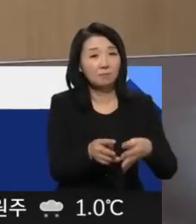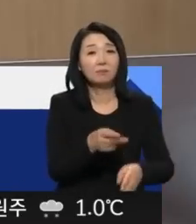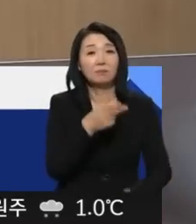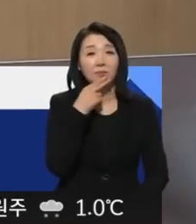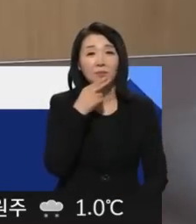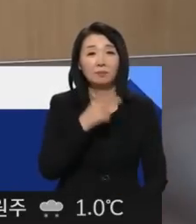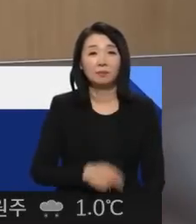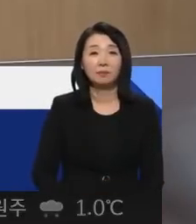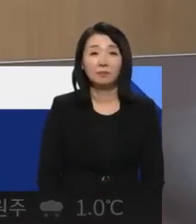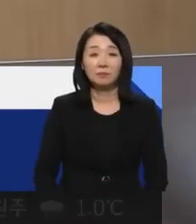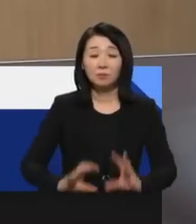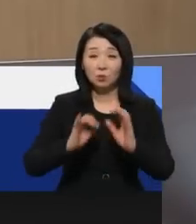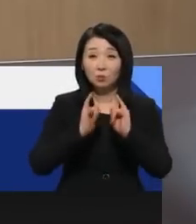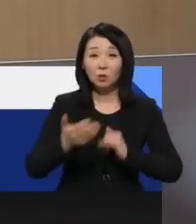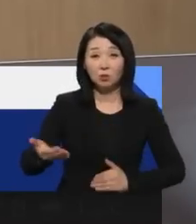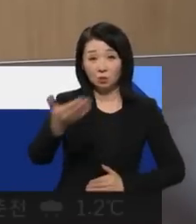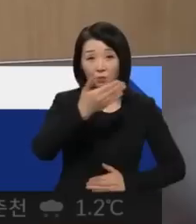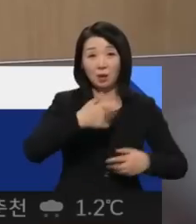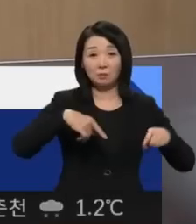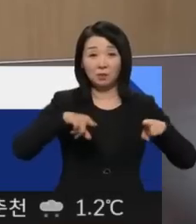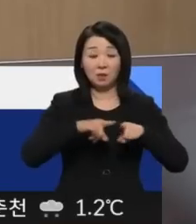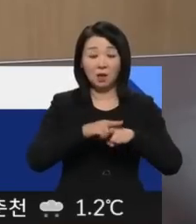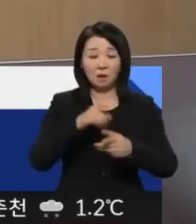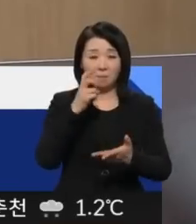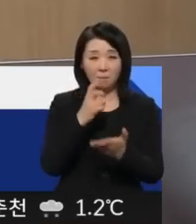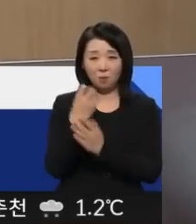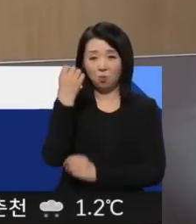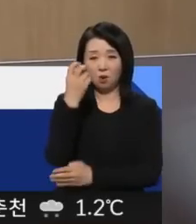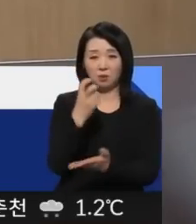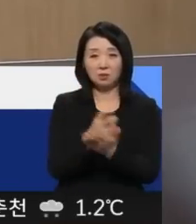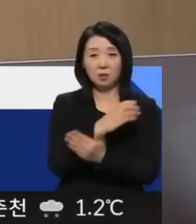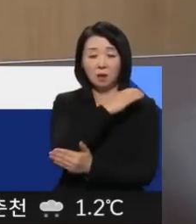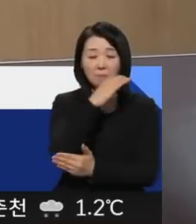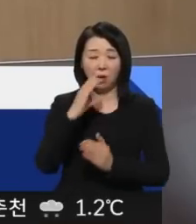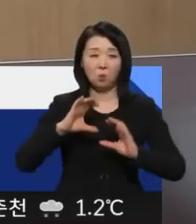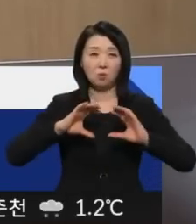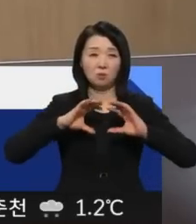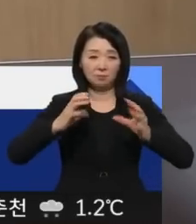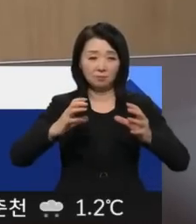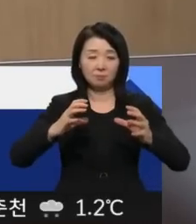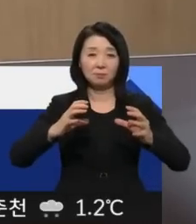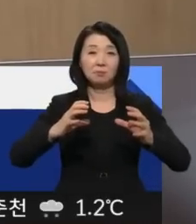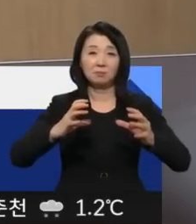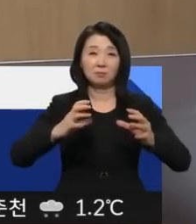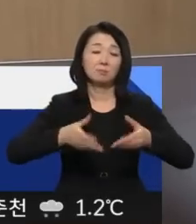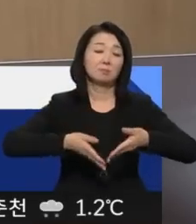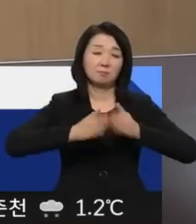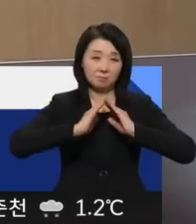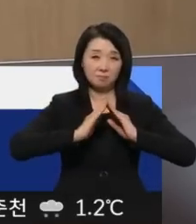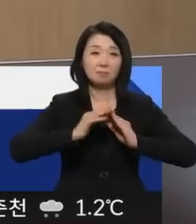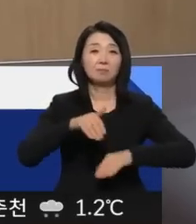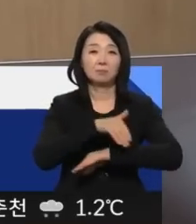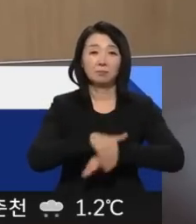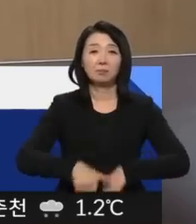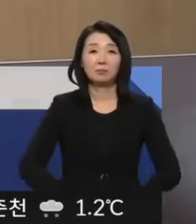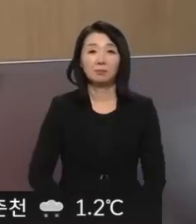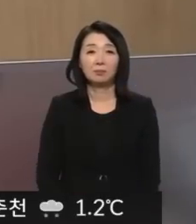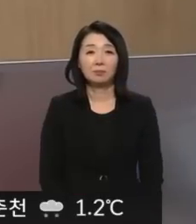겁니다. 국민 여러분과 함께 법과 원칙이 바로서는 나라를 만들어